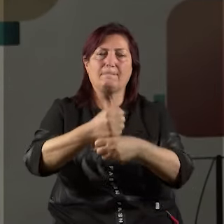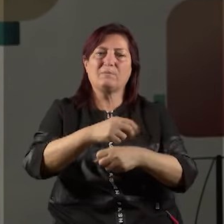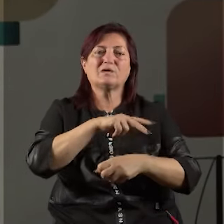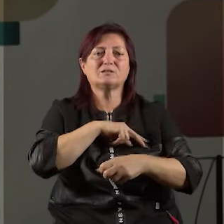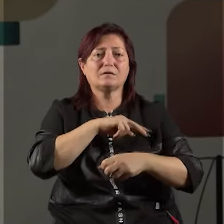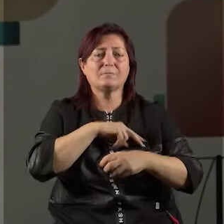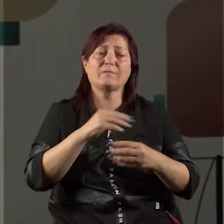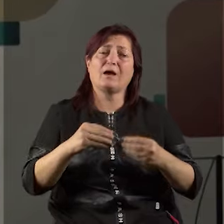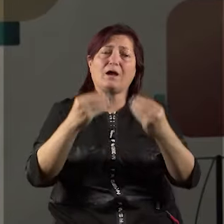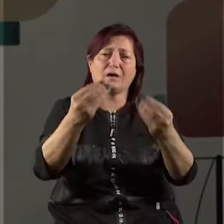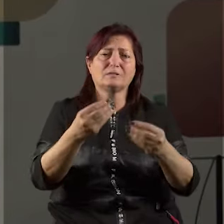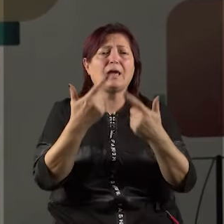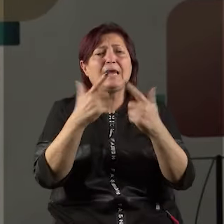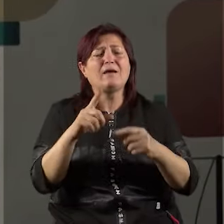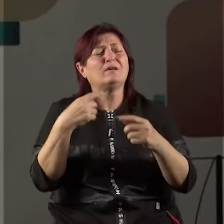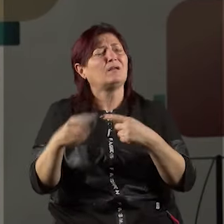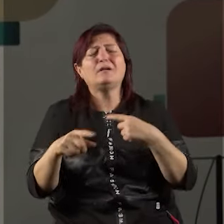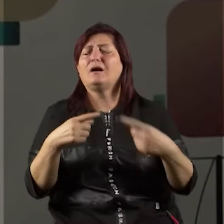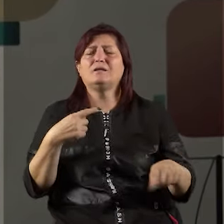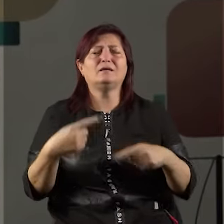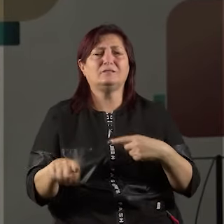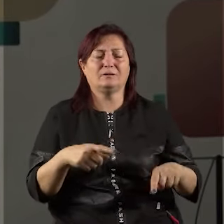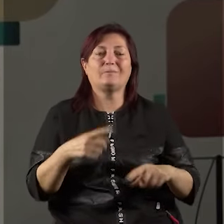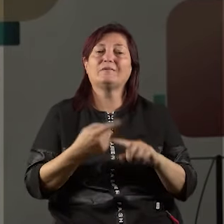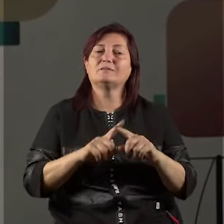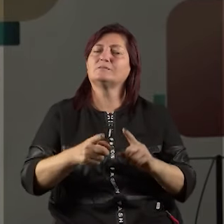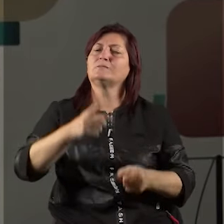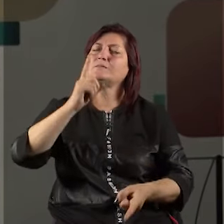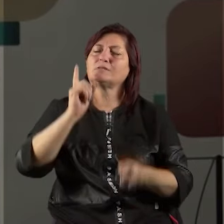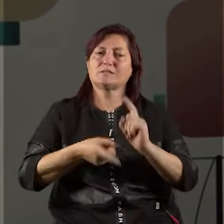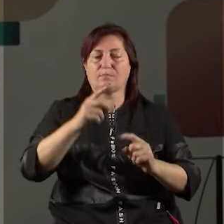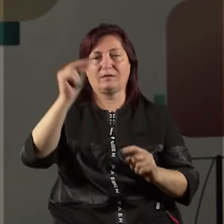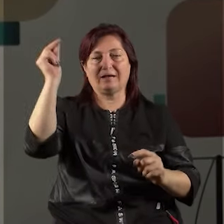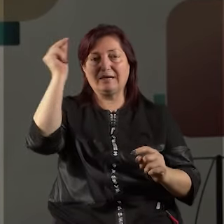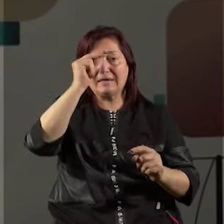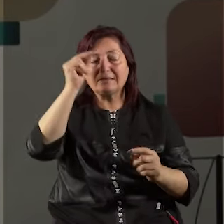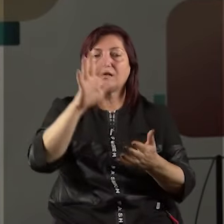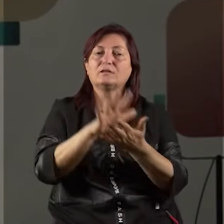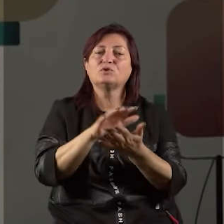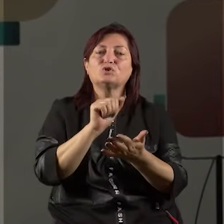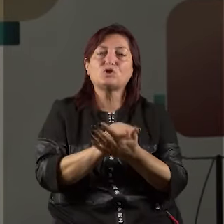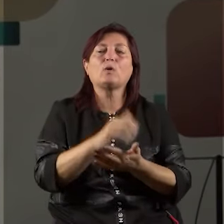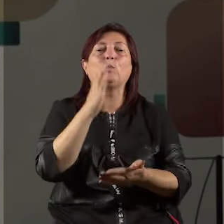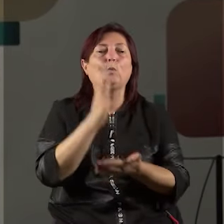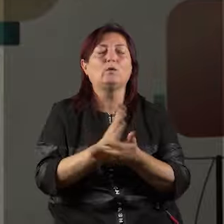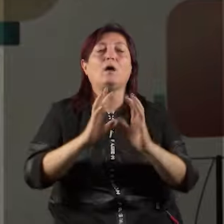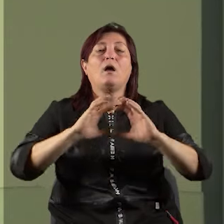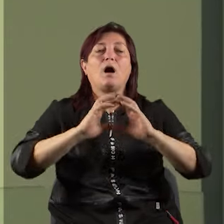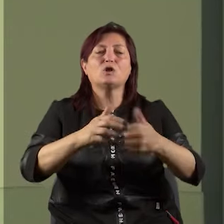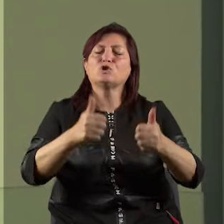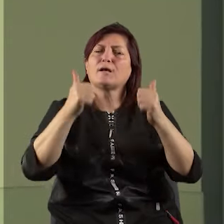հանձնմանը, և այլն, դրանք իսկապես կրթական նշանակություն ունեն, աշխարհի լավ գրականությունը